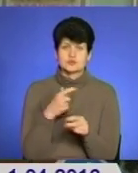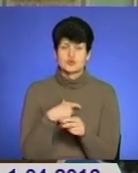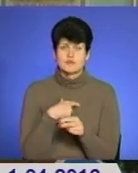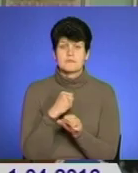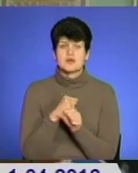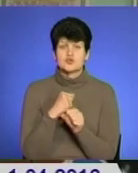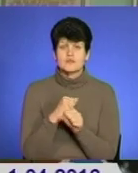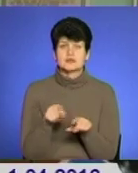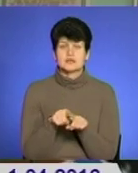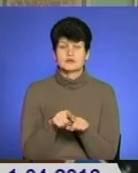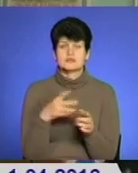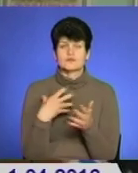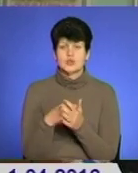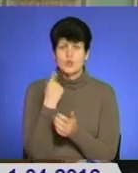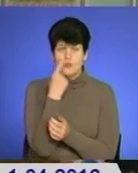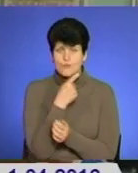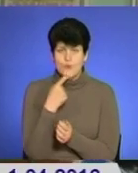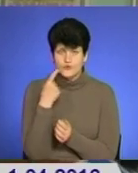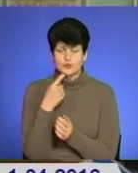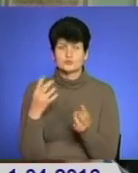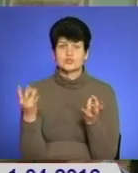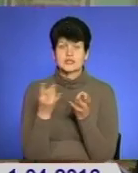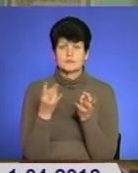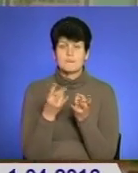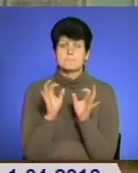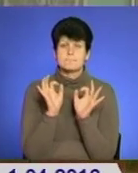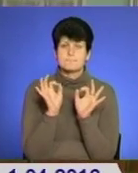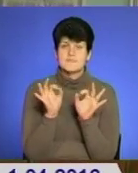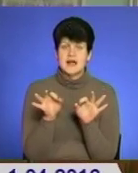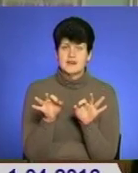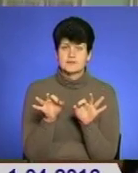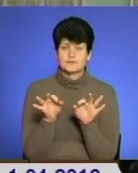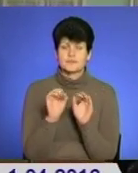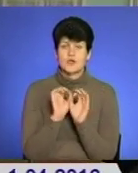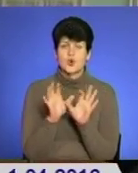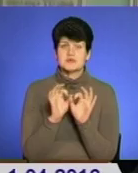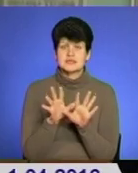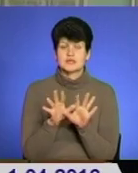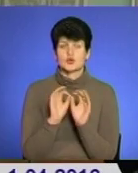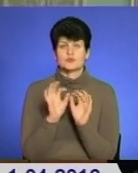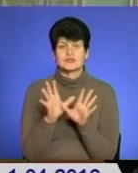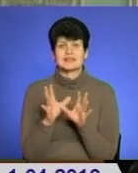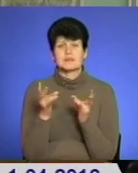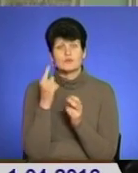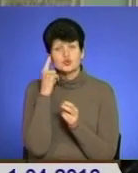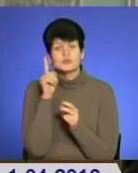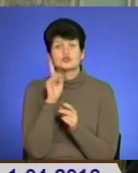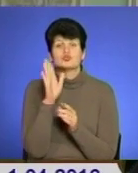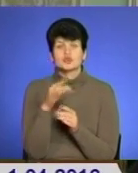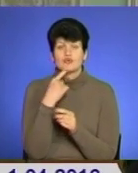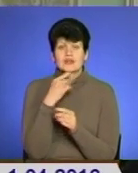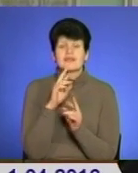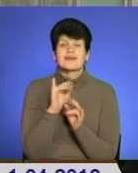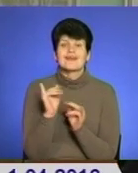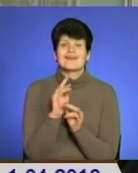Працювати також над своєю мовою, тому що потрібно правильно, якщо фокус описати чи розповісти, треба подумати, що ти будеш казати і як. І ти вже